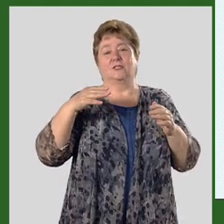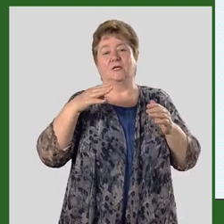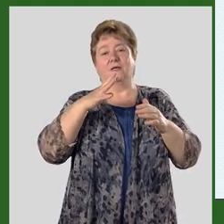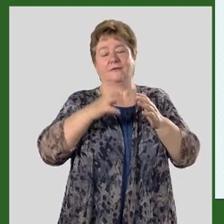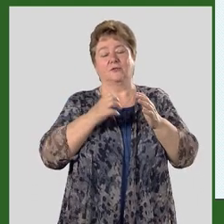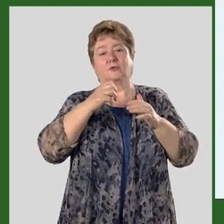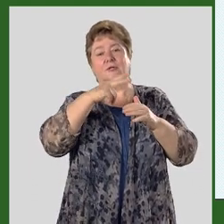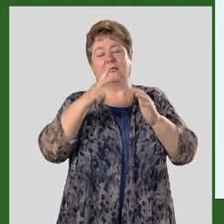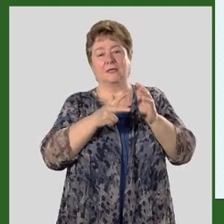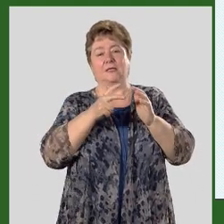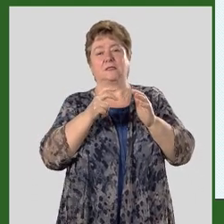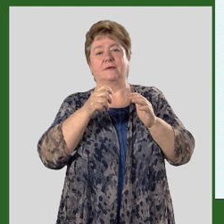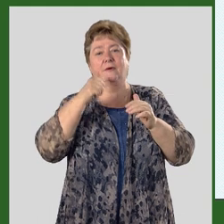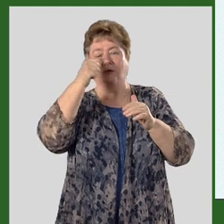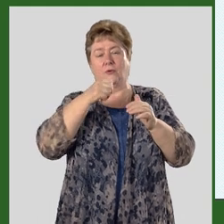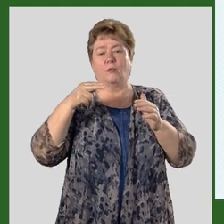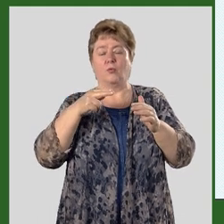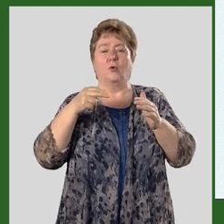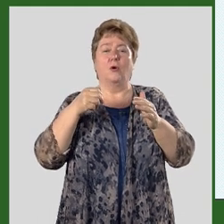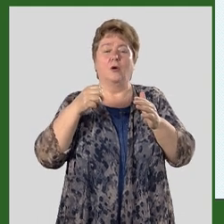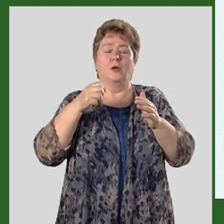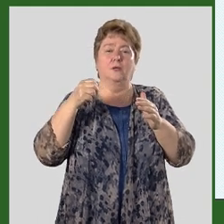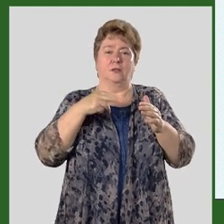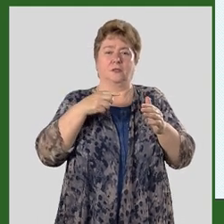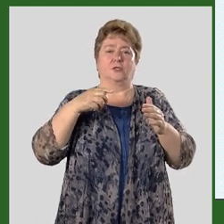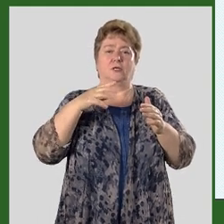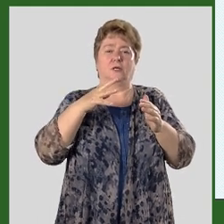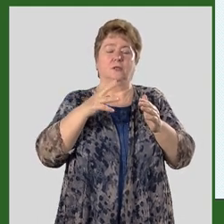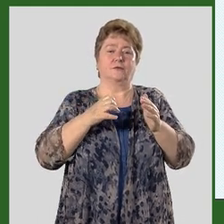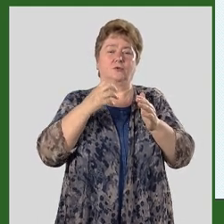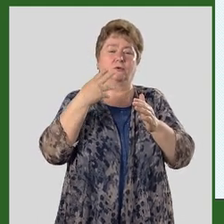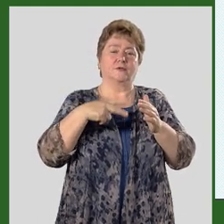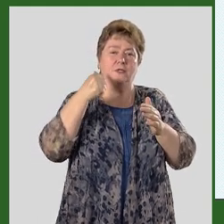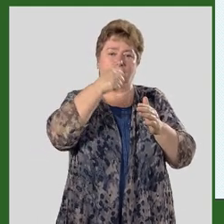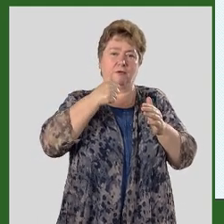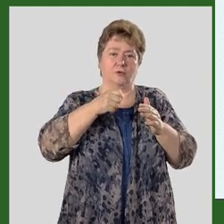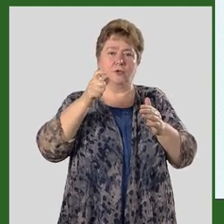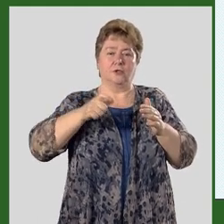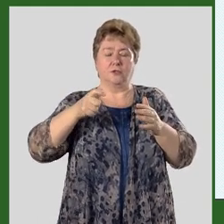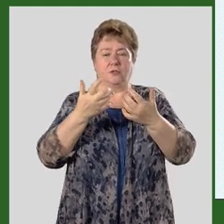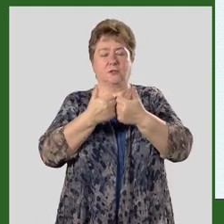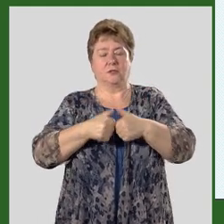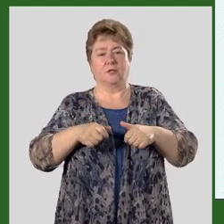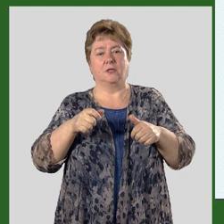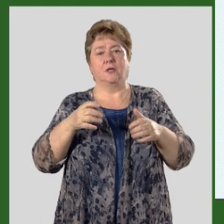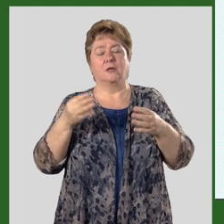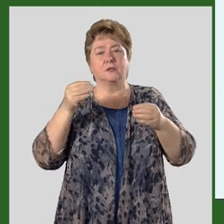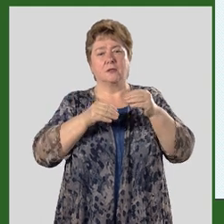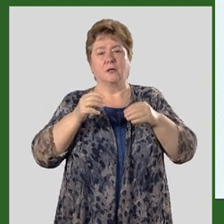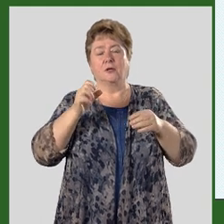1913 по 1920 годы снижение численности населения составило